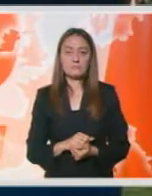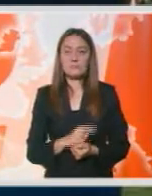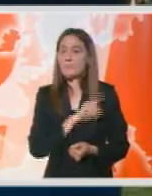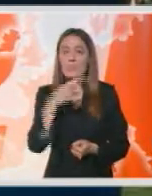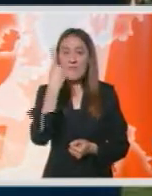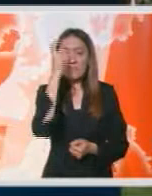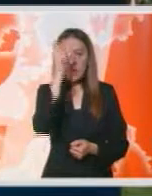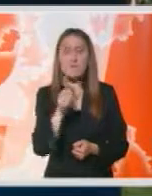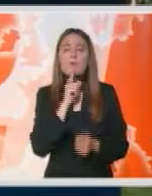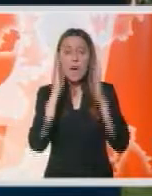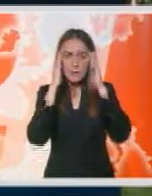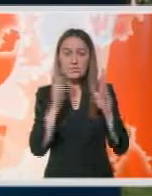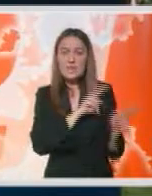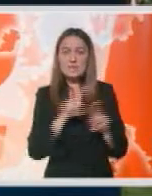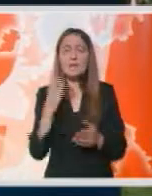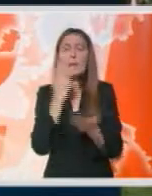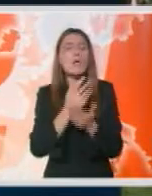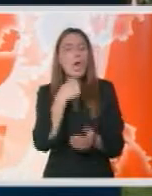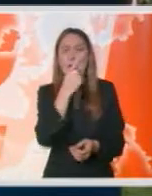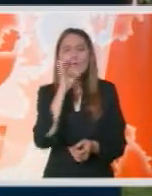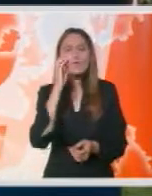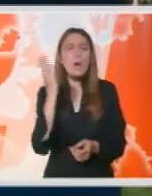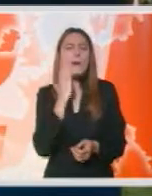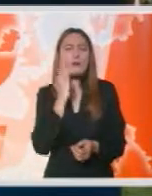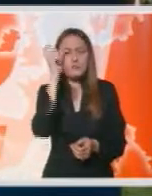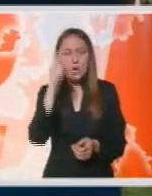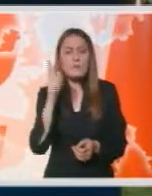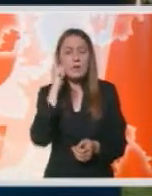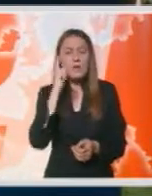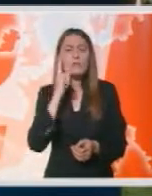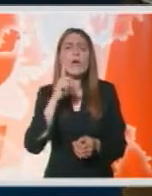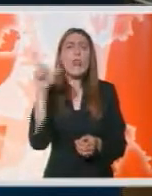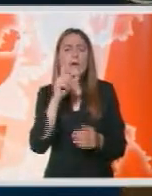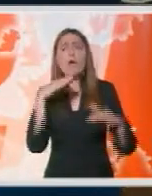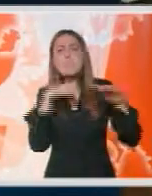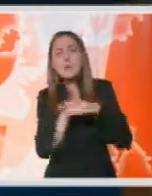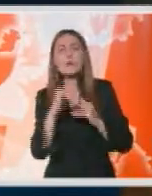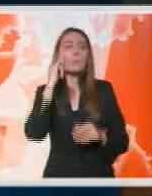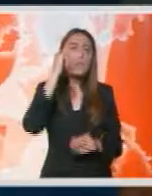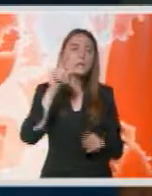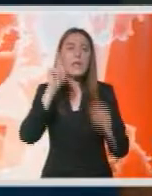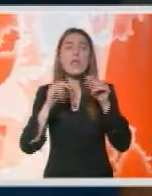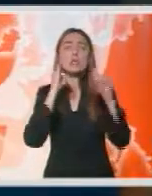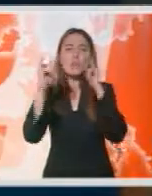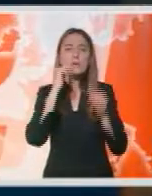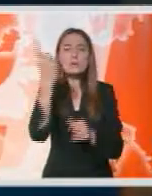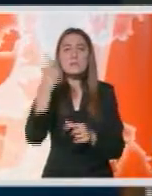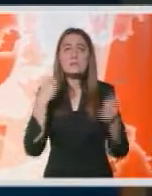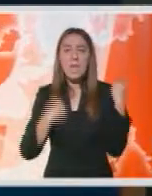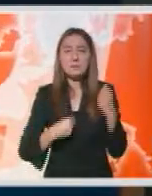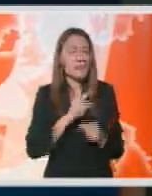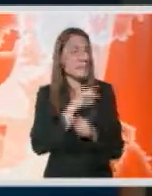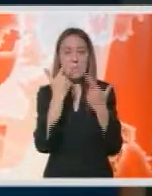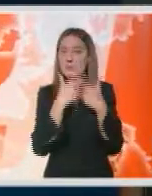Nijedna osoba koja poštuje zakon, bilo da je reč o američkom građaninu, legalnom imigrantu, posetiocu ili turisti iz Meksika, ne